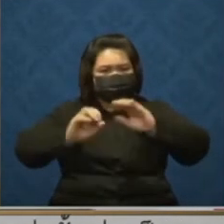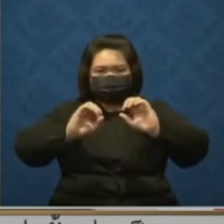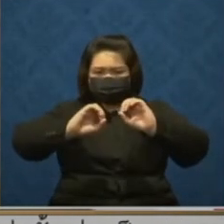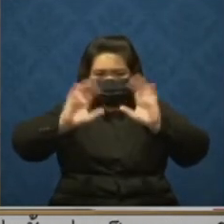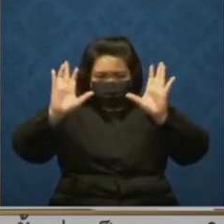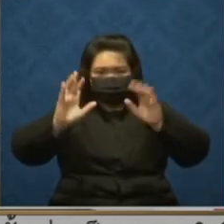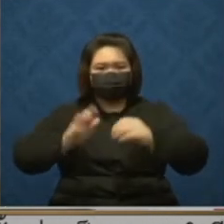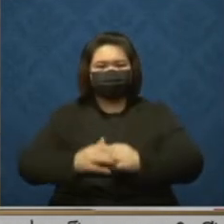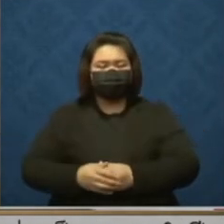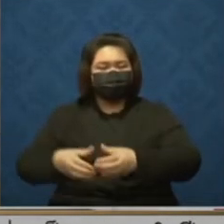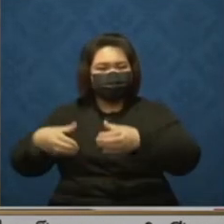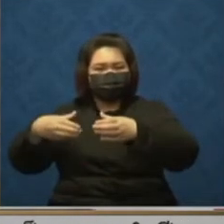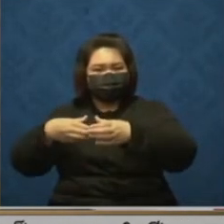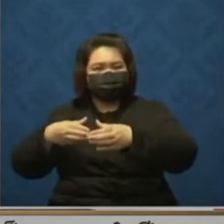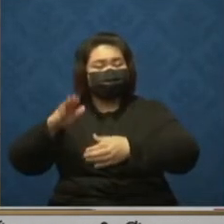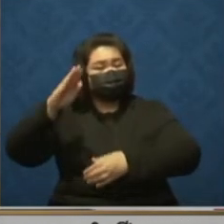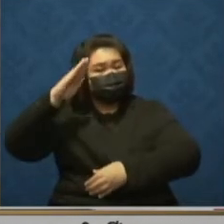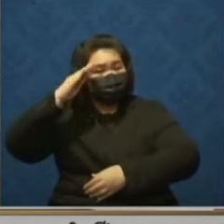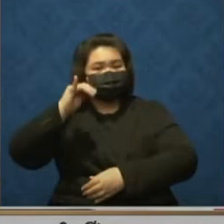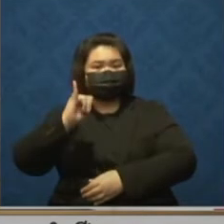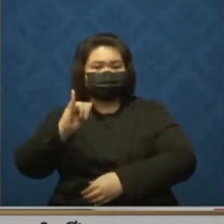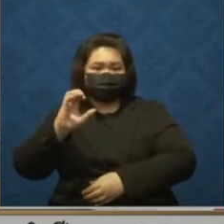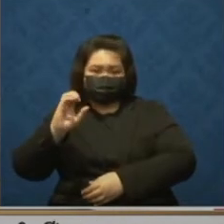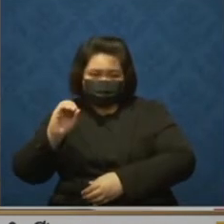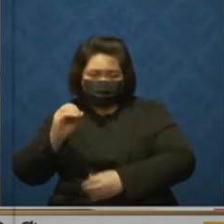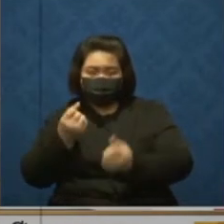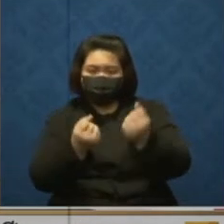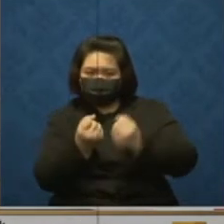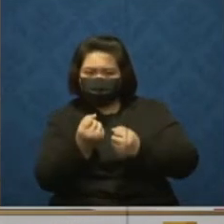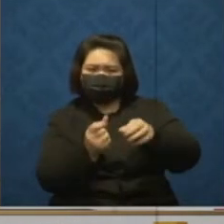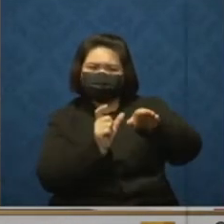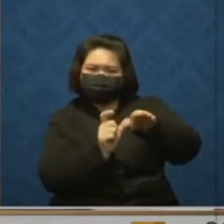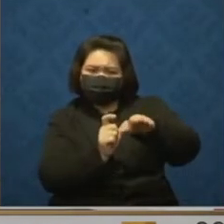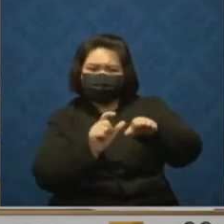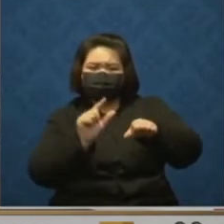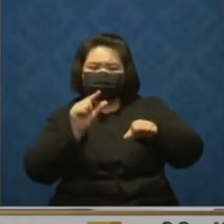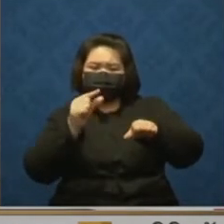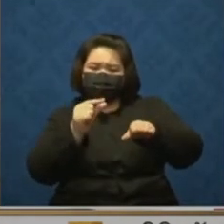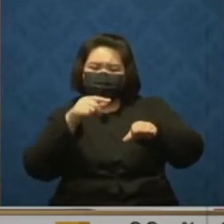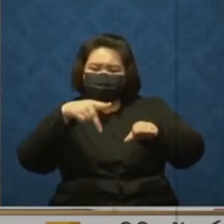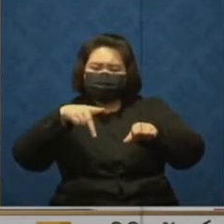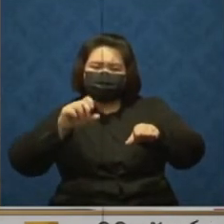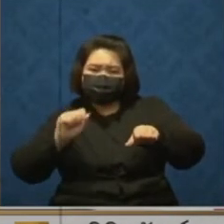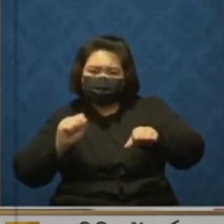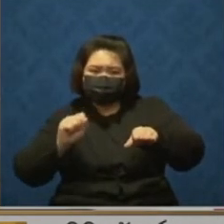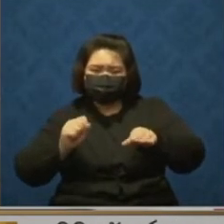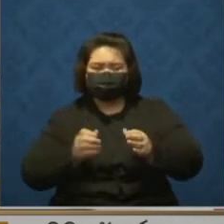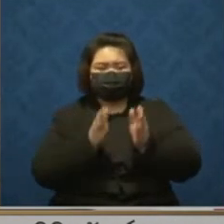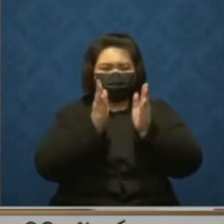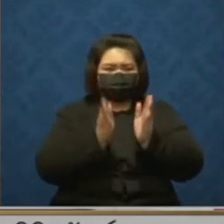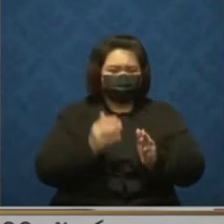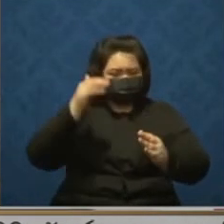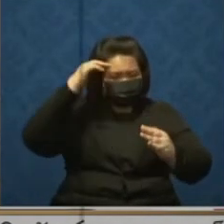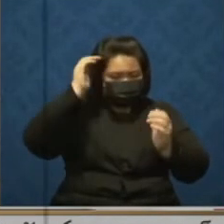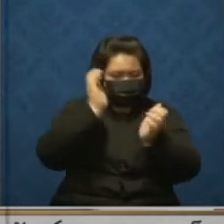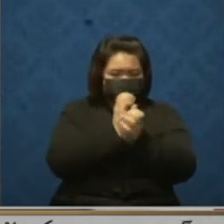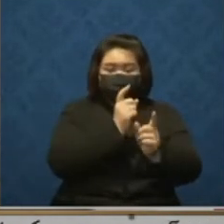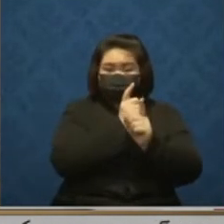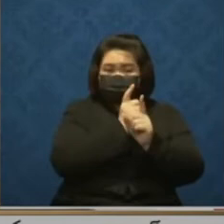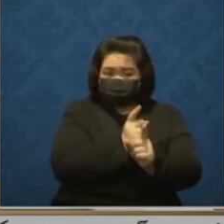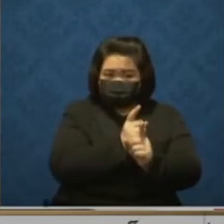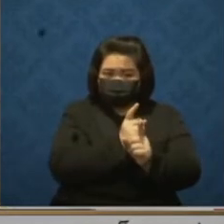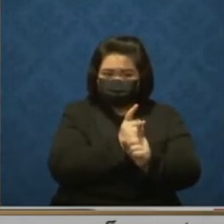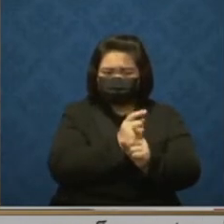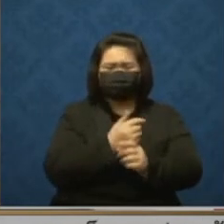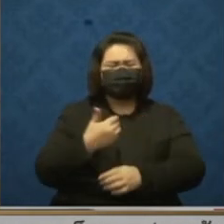ต้องครับไอ้โอไม่ใช่แค่การติด gpsไม่ใช่แค่การส่งเจ้าหน้าที่หน่วยงานนั่งเพราะมันคงติดตามตัวแต่